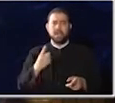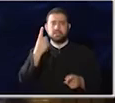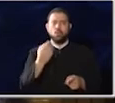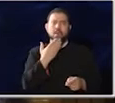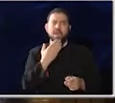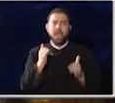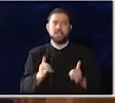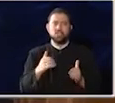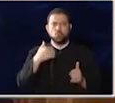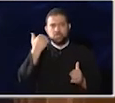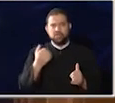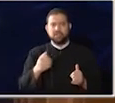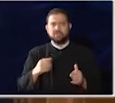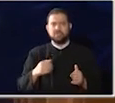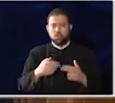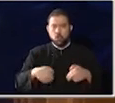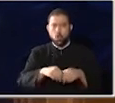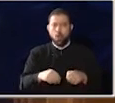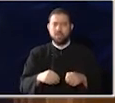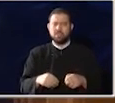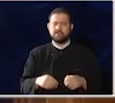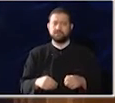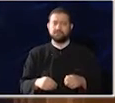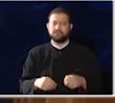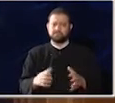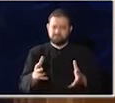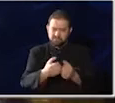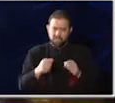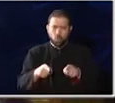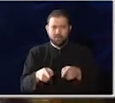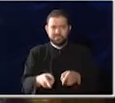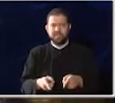atunci când îl preluăm ispita și... Ispita sub forma